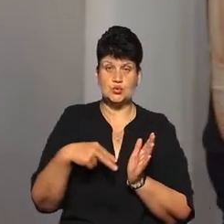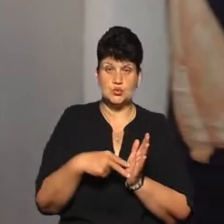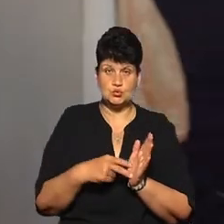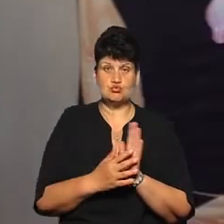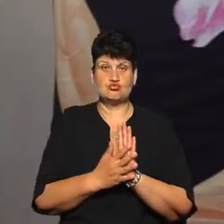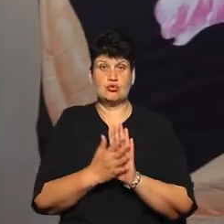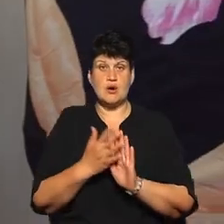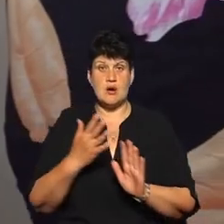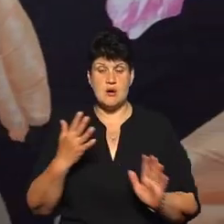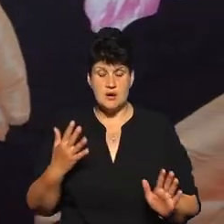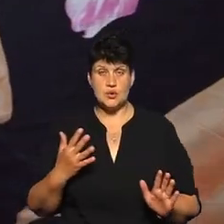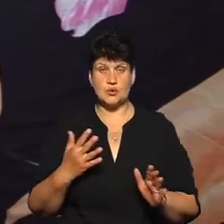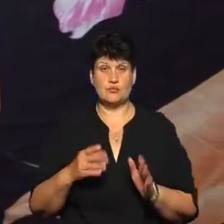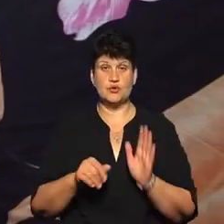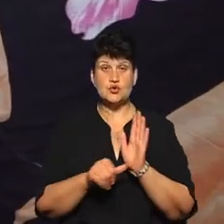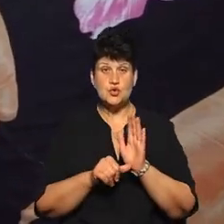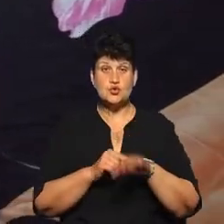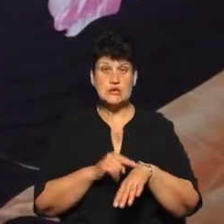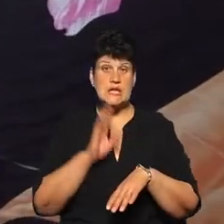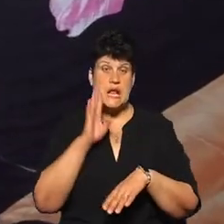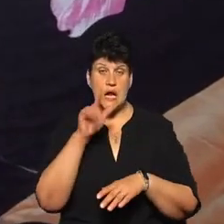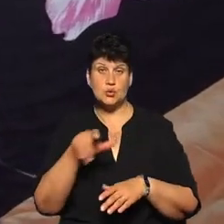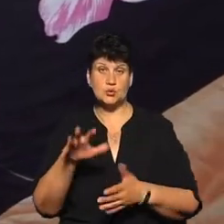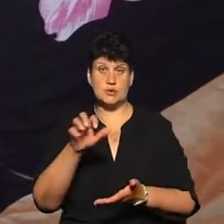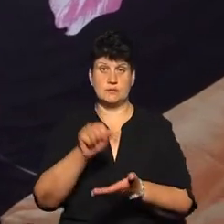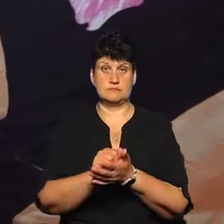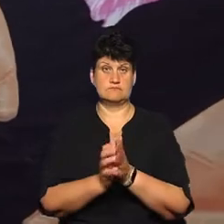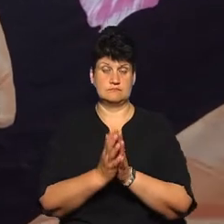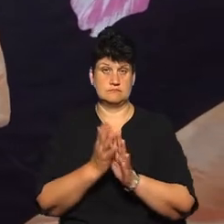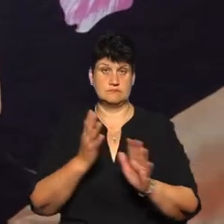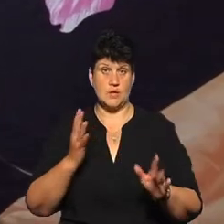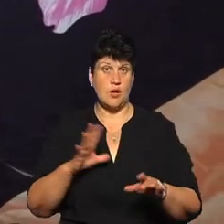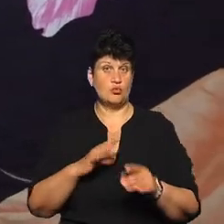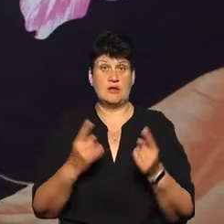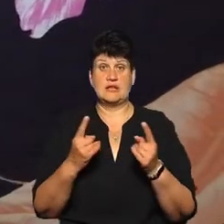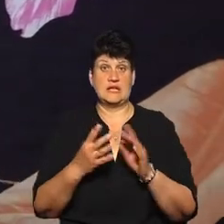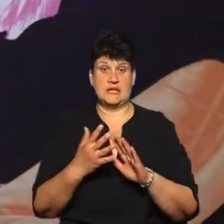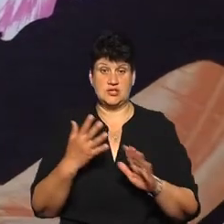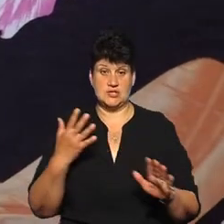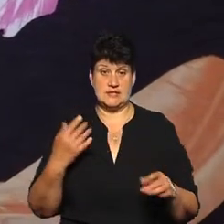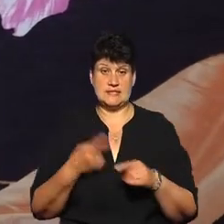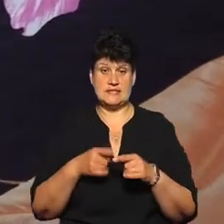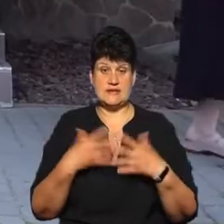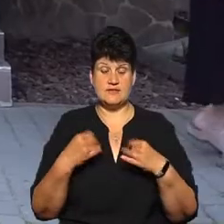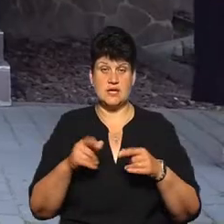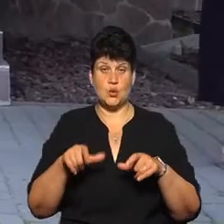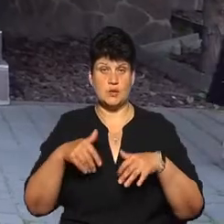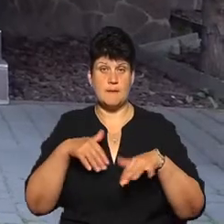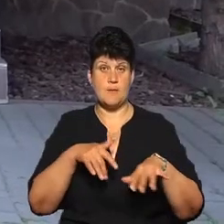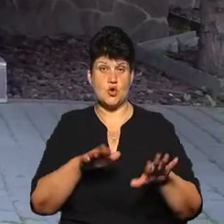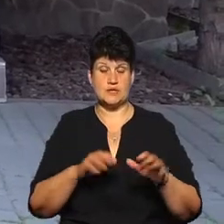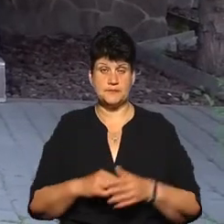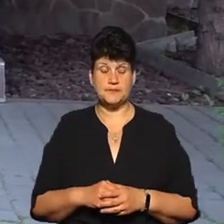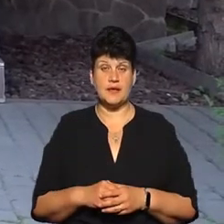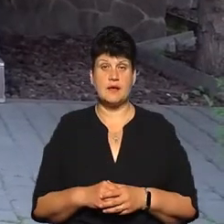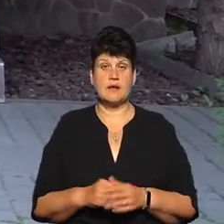чекають. І 6 години ранку. То була велика черга, то вже люди прийшли. Поряд у